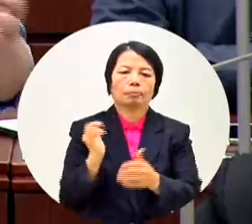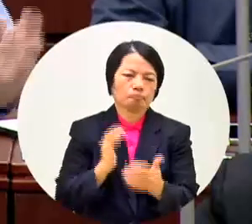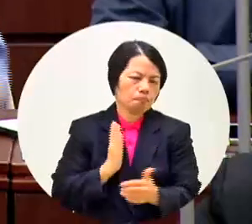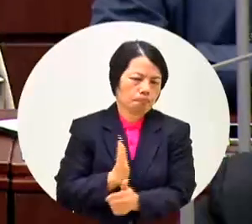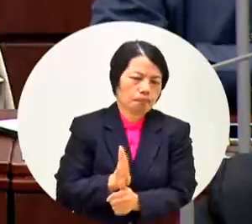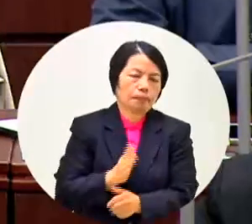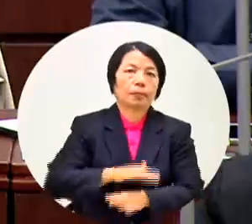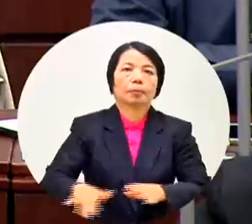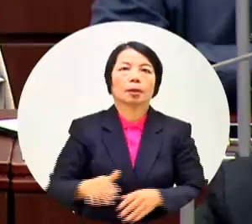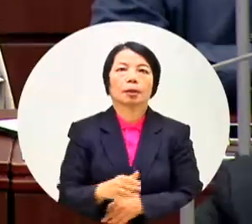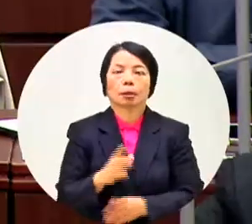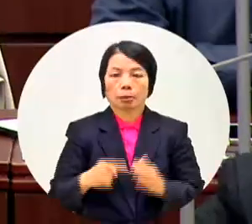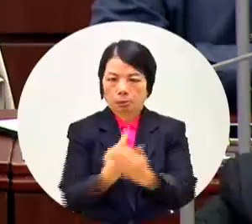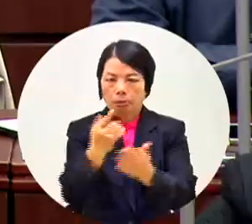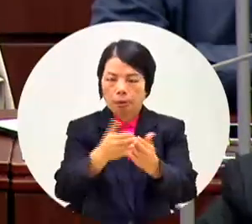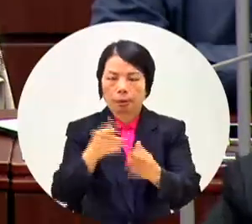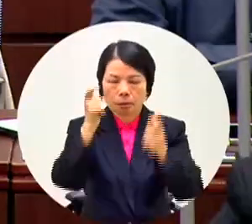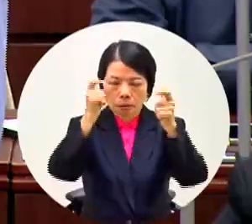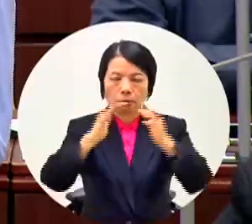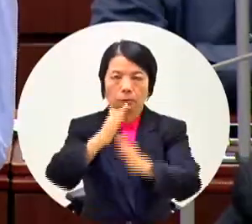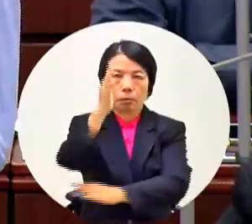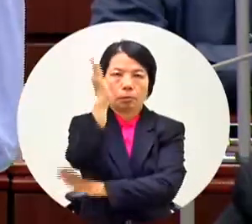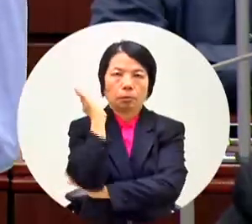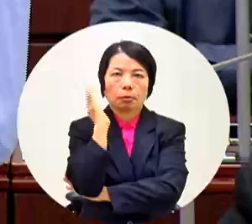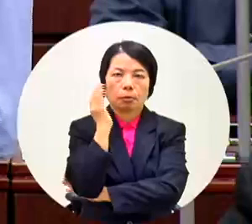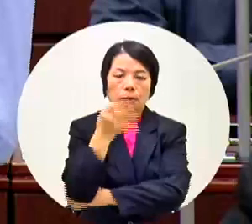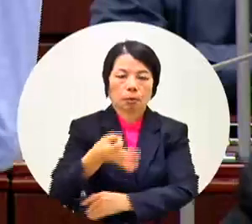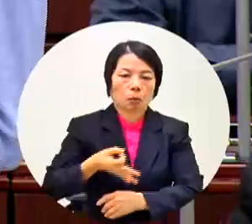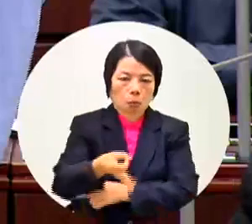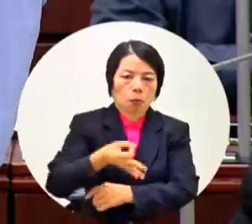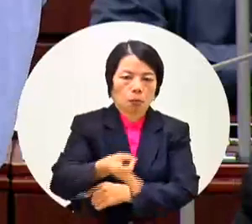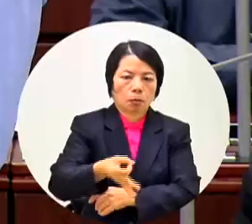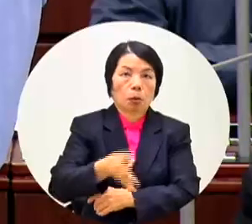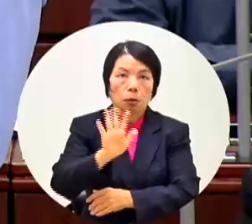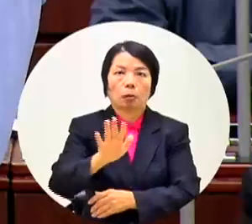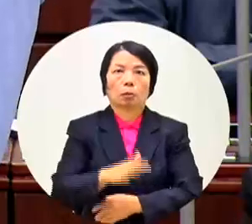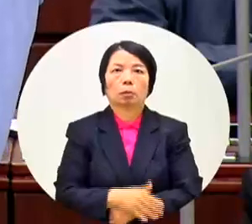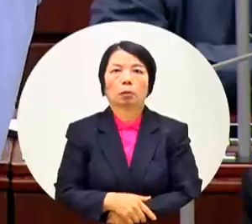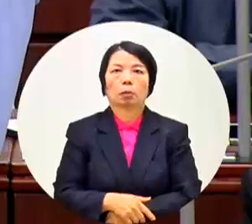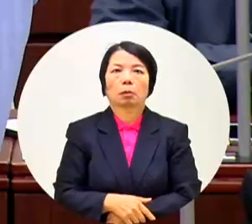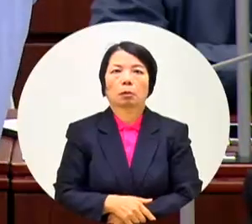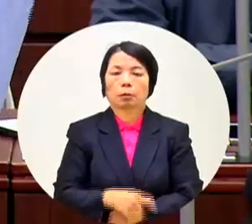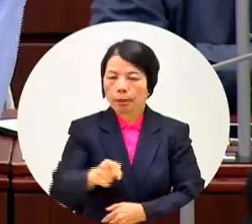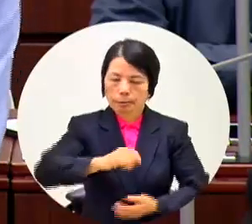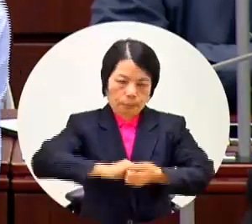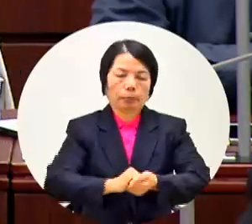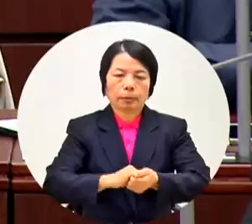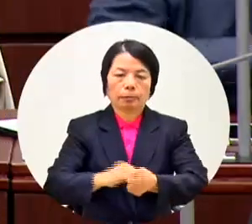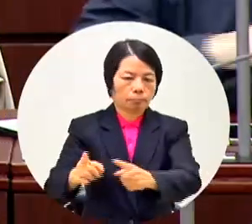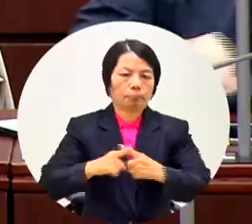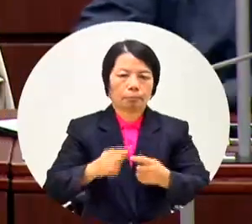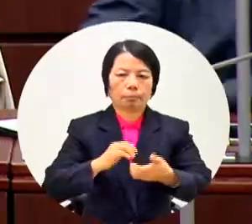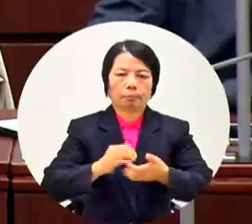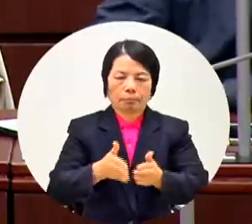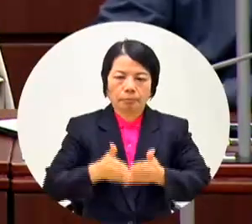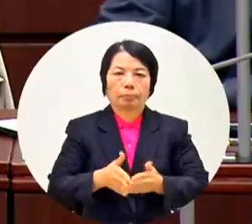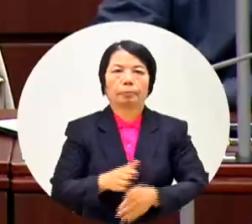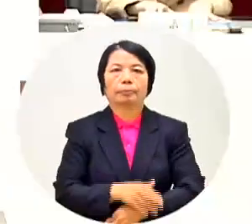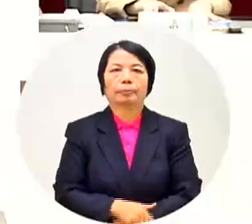有高雄市政府所属人员，一定 有义务来嘛， 一定当然一定要来啊，这一定要来啊， 好好好， 好，